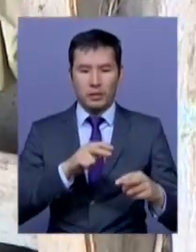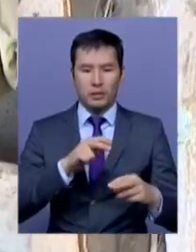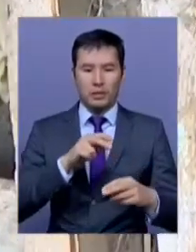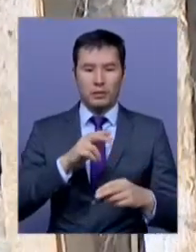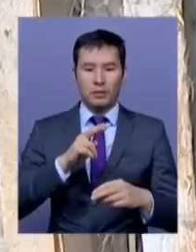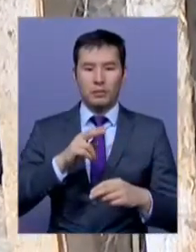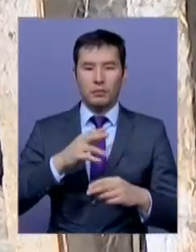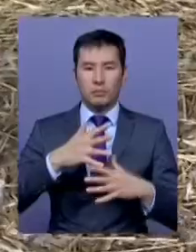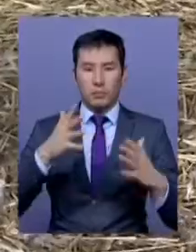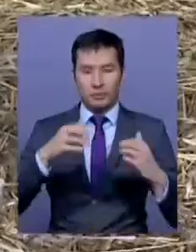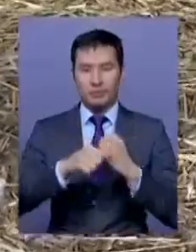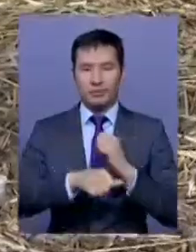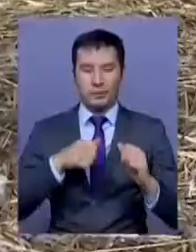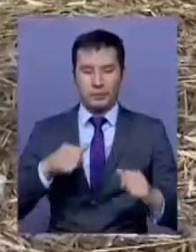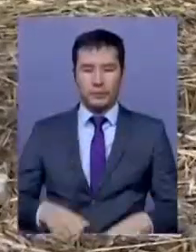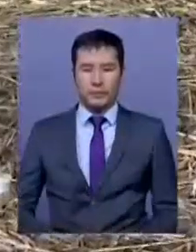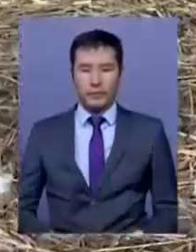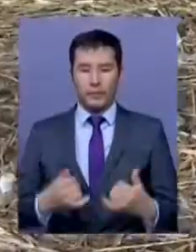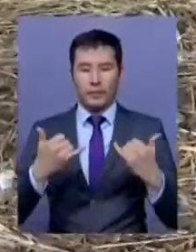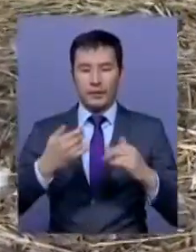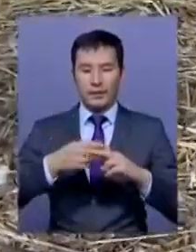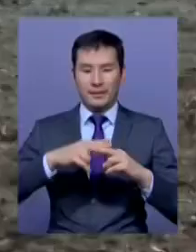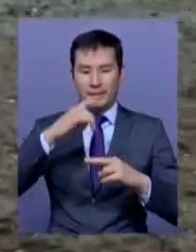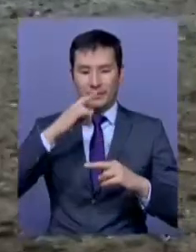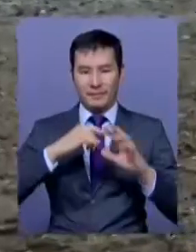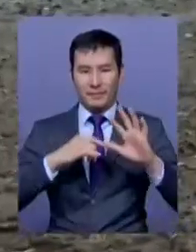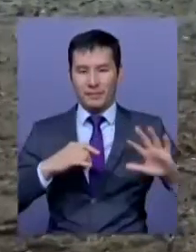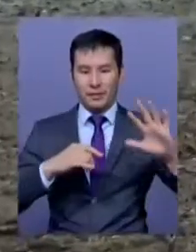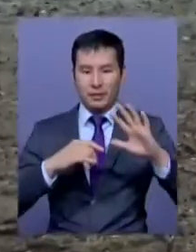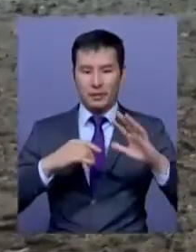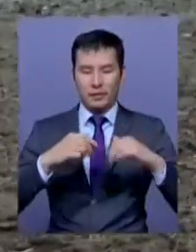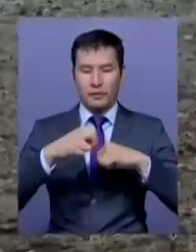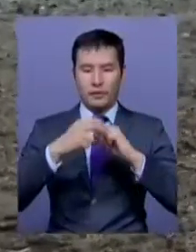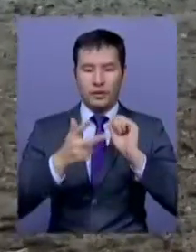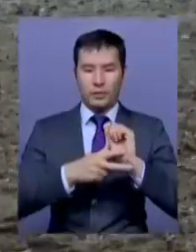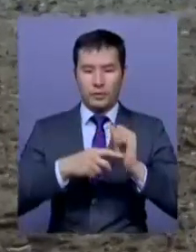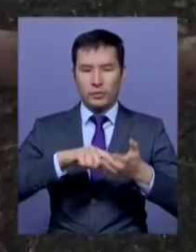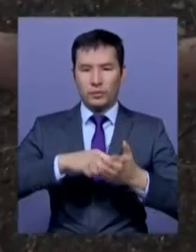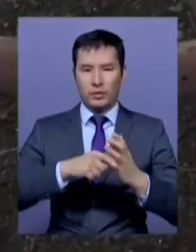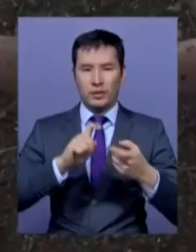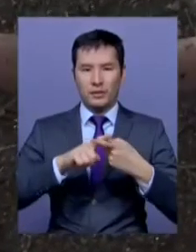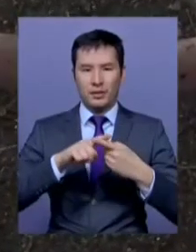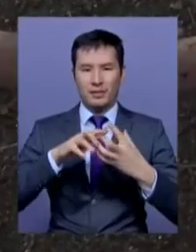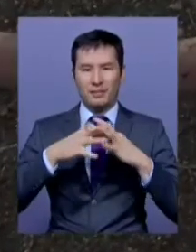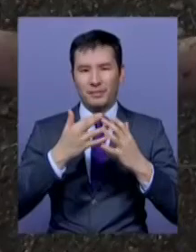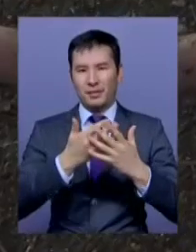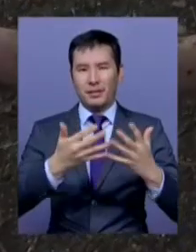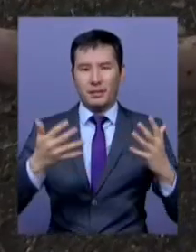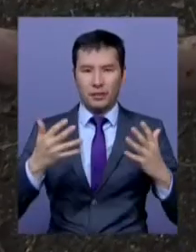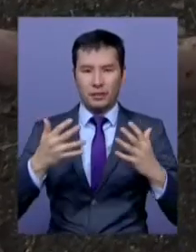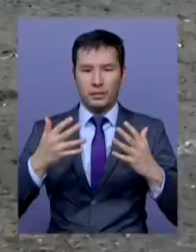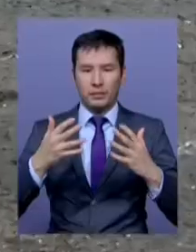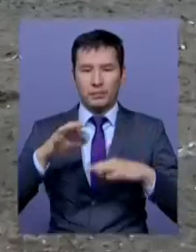үлгердім. Бүгінгі солтүстік Қазақстан облысы бойынша 18 елді мекен эпидемияға байланысты карантинге жабылды.